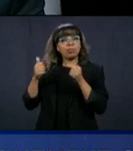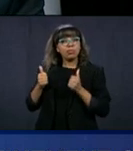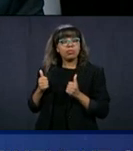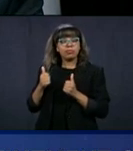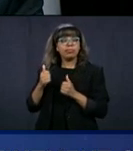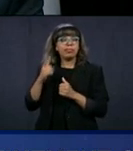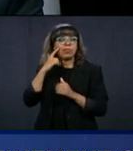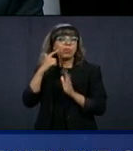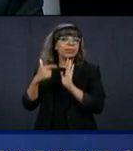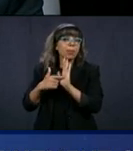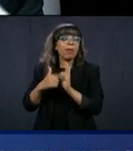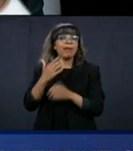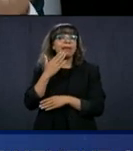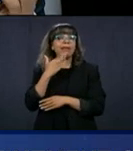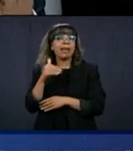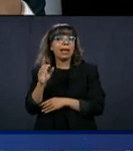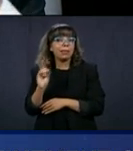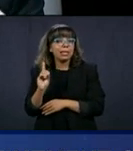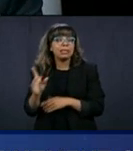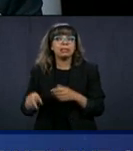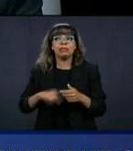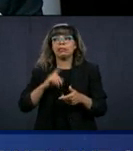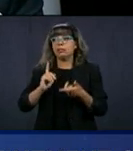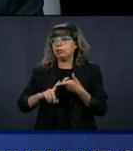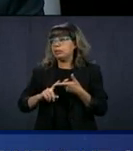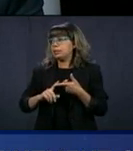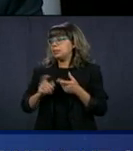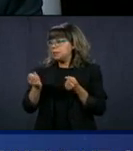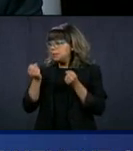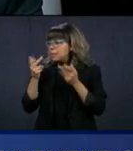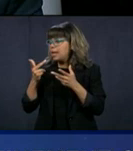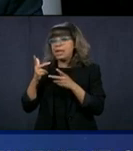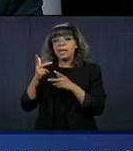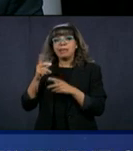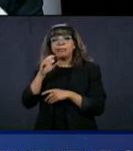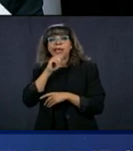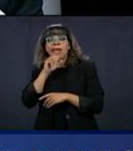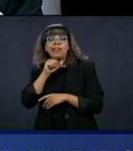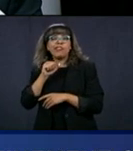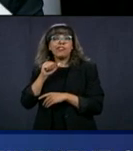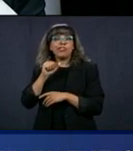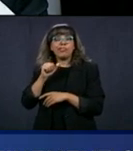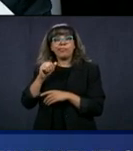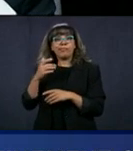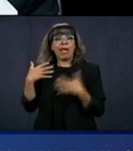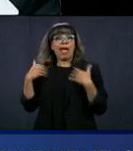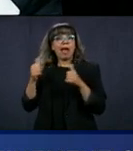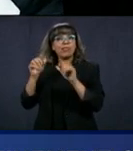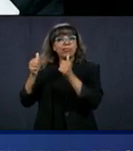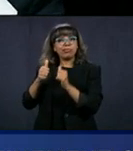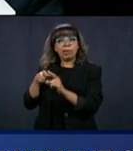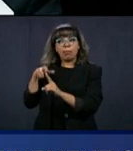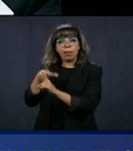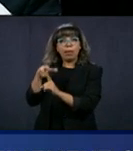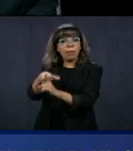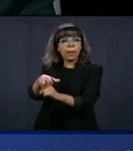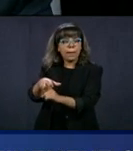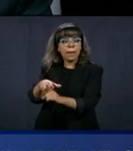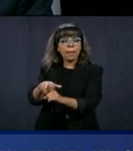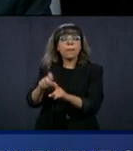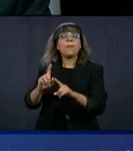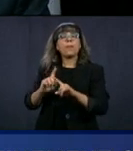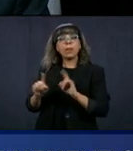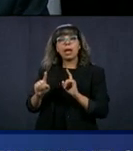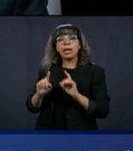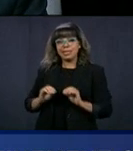comme le diabète ou d'autres facteurs de santé. Alors, il y a, je vous dirais, un contexte où il y a la condition de santé et